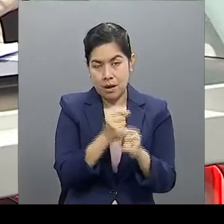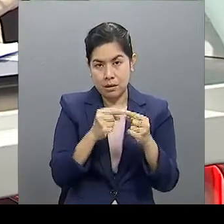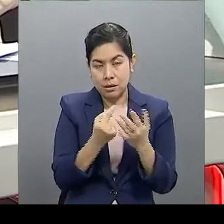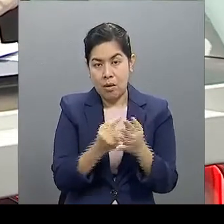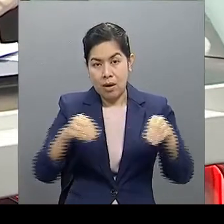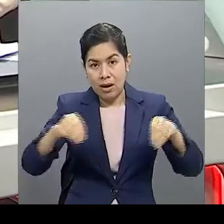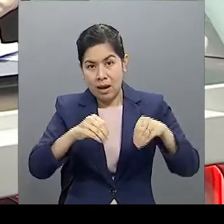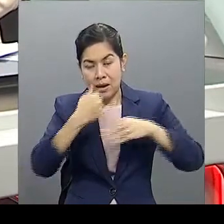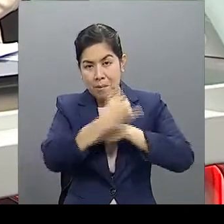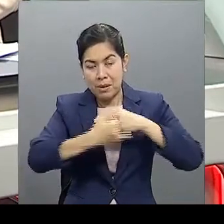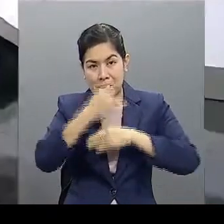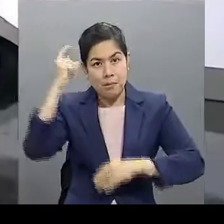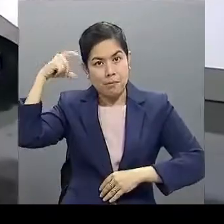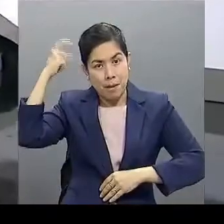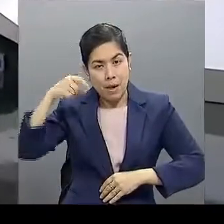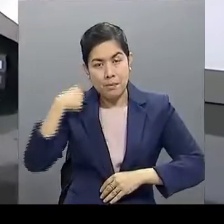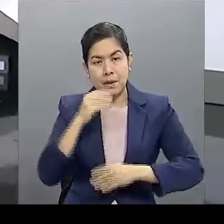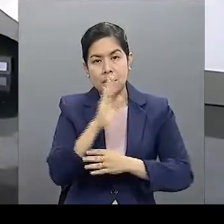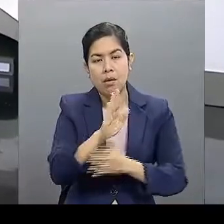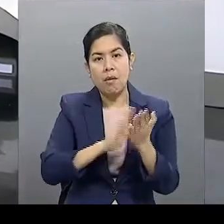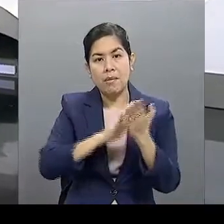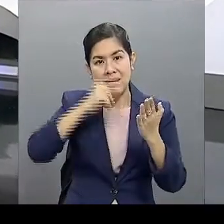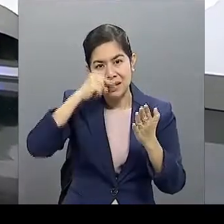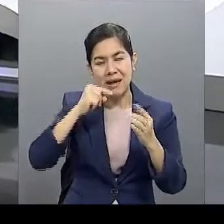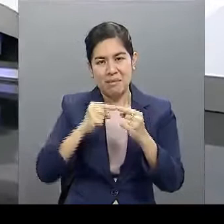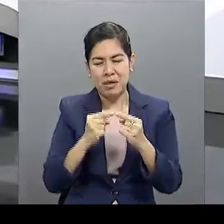ครับรายงานสดจากจังหวัดตากครับคุณปราศครับ